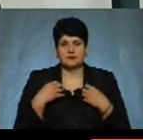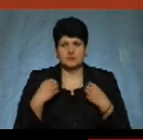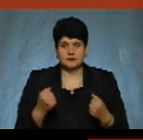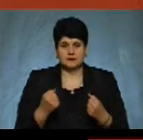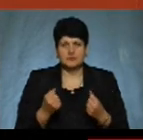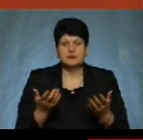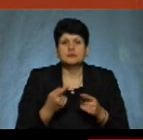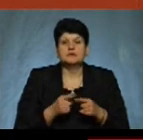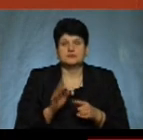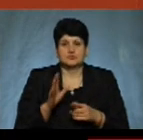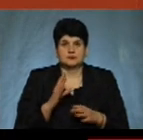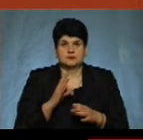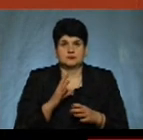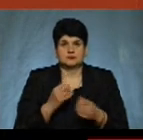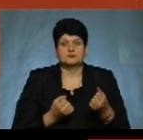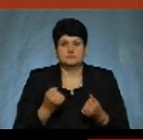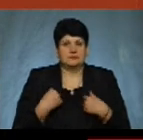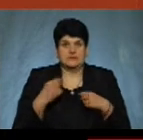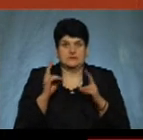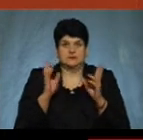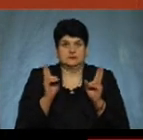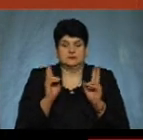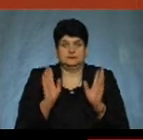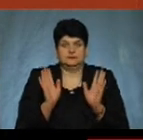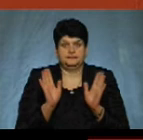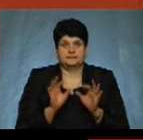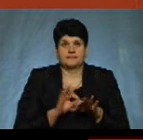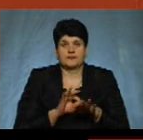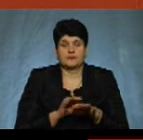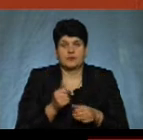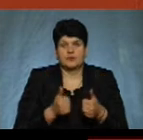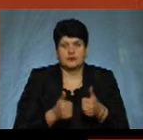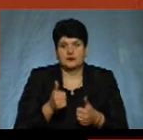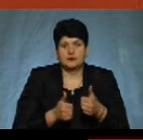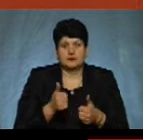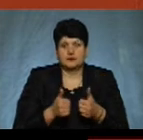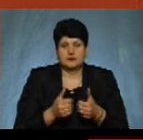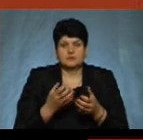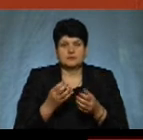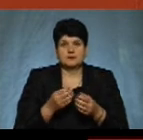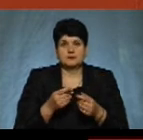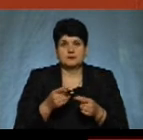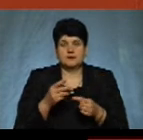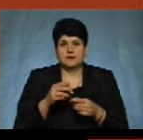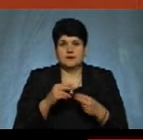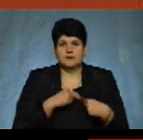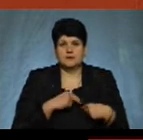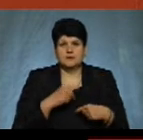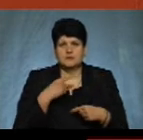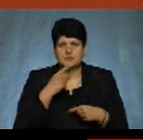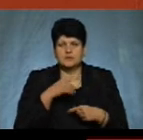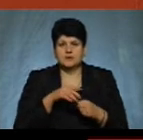Які це будуть автомобілі? Ми не знаємо. Ми зараз проводимо торги. Ще в нас торги. За даними наших колег, в багатьох регіонах